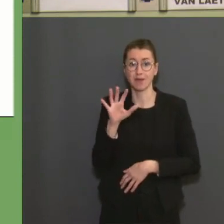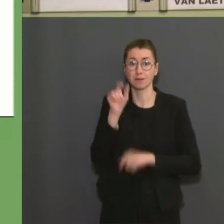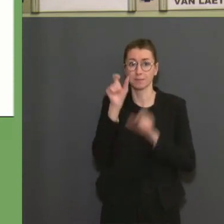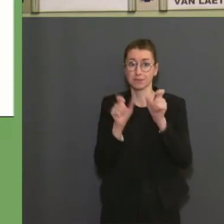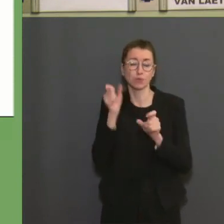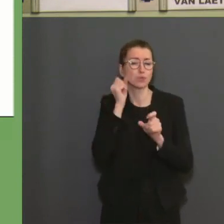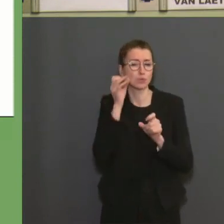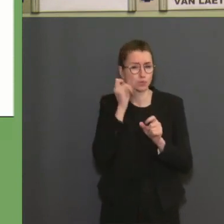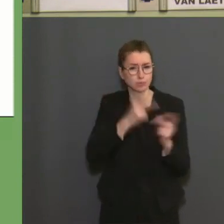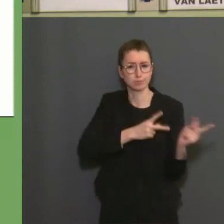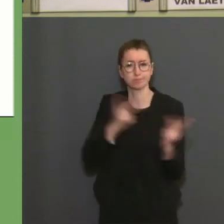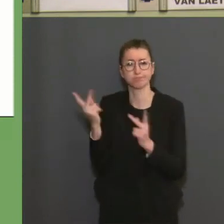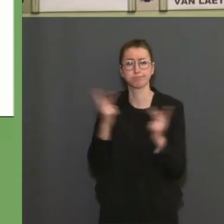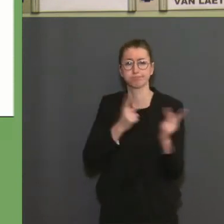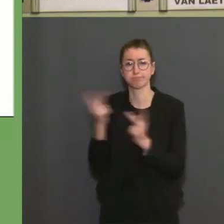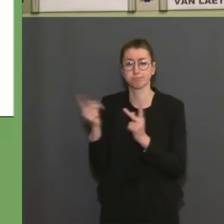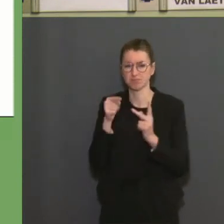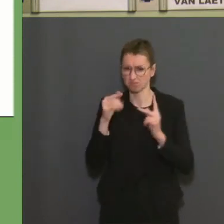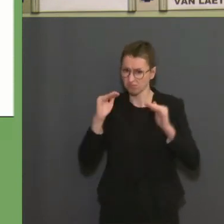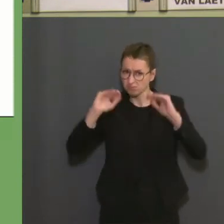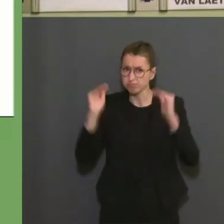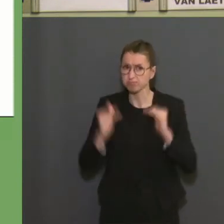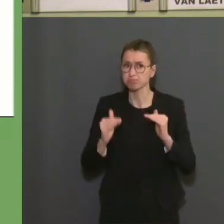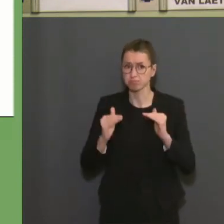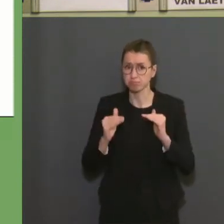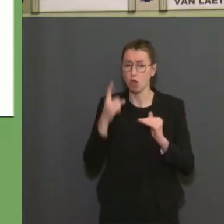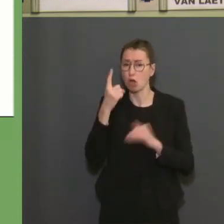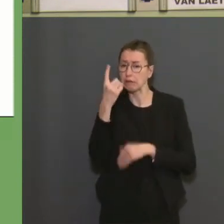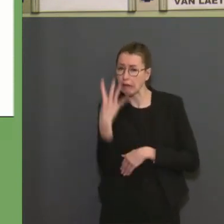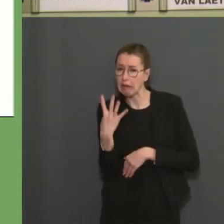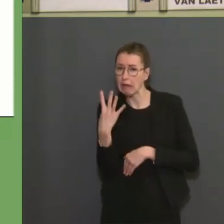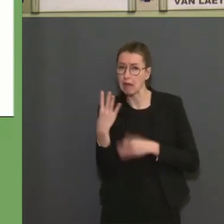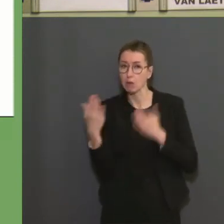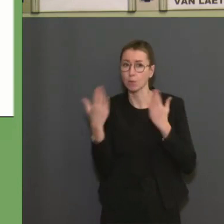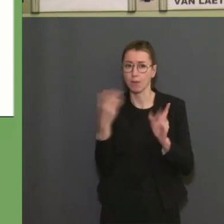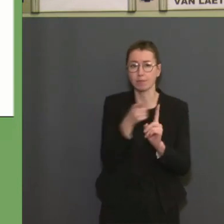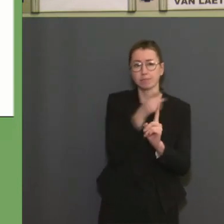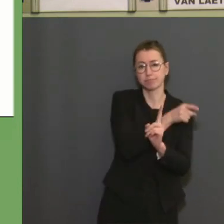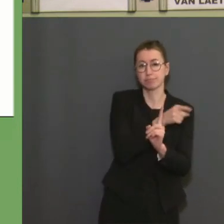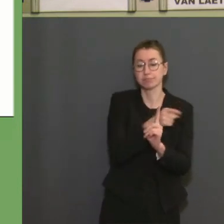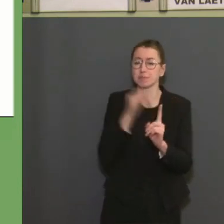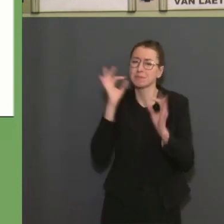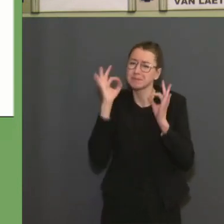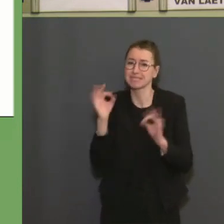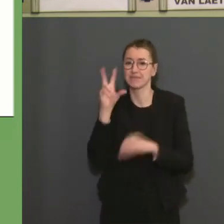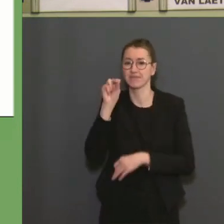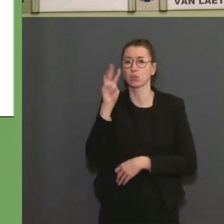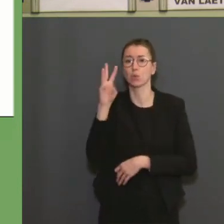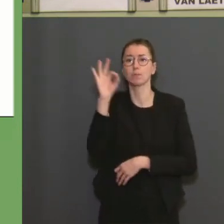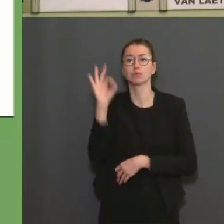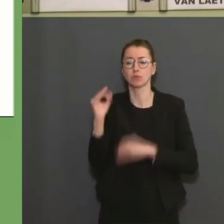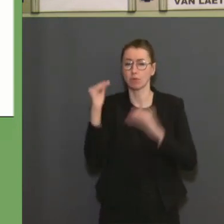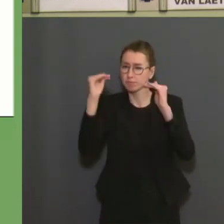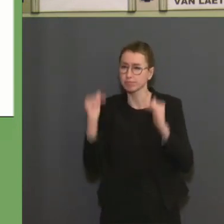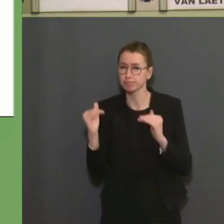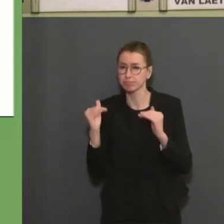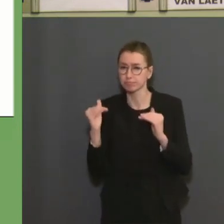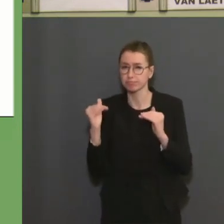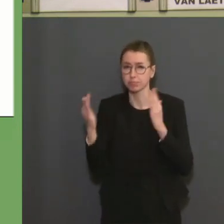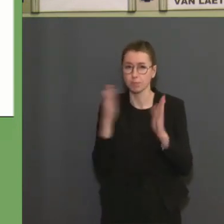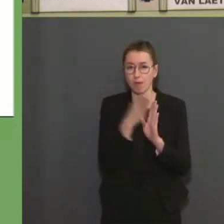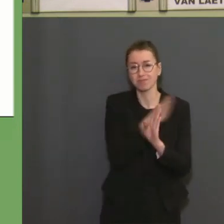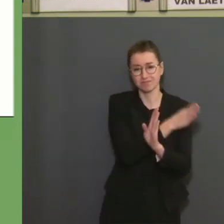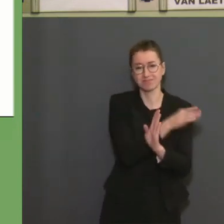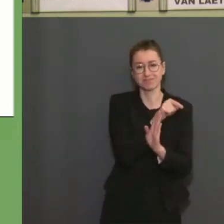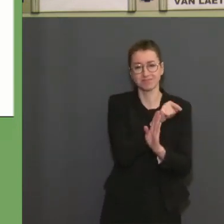une baisse de pratiquement un quart, en l'occurrence de 23% par rapport à la moyenne de la semaine précédente. Il